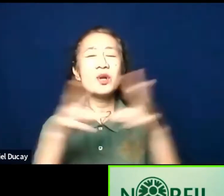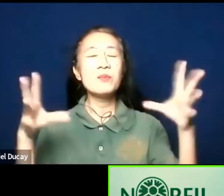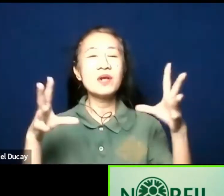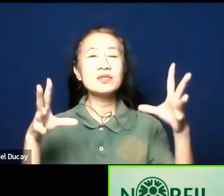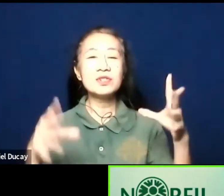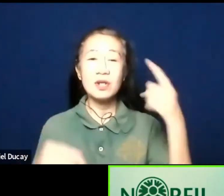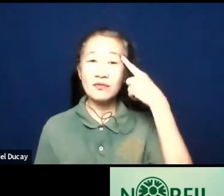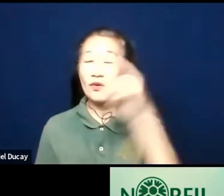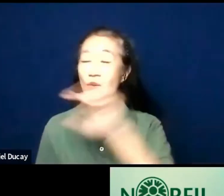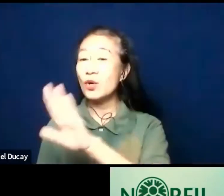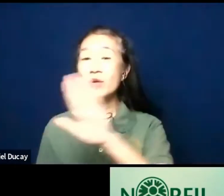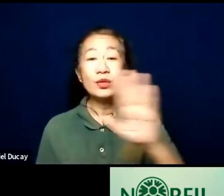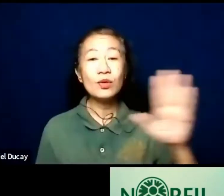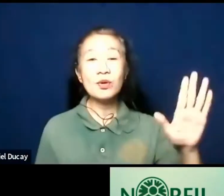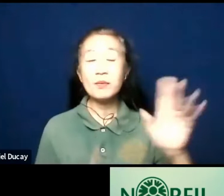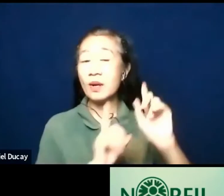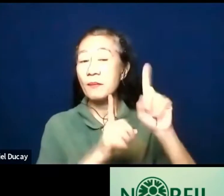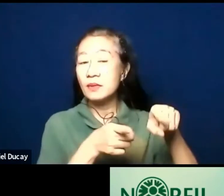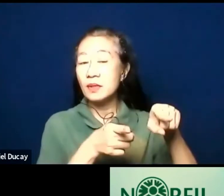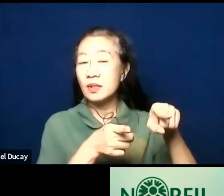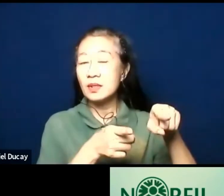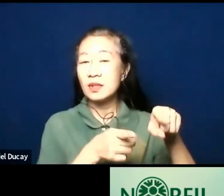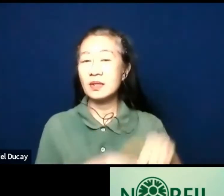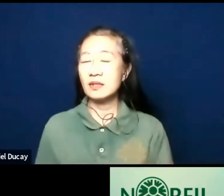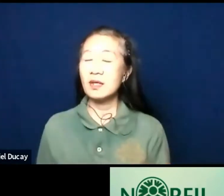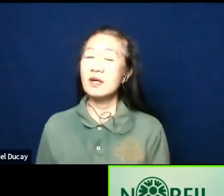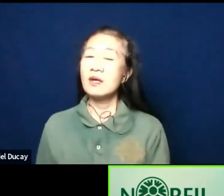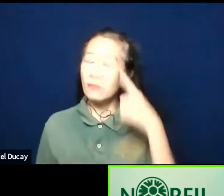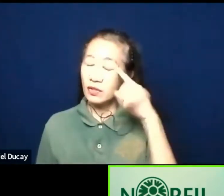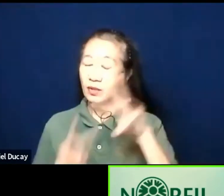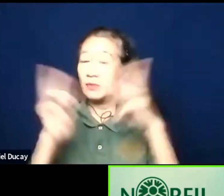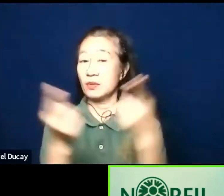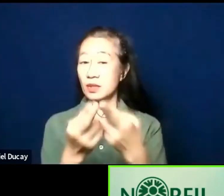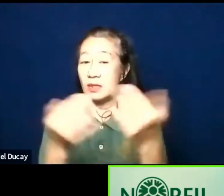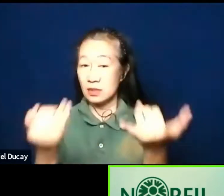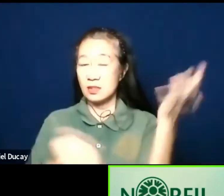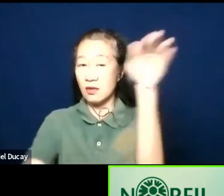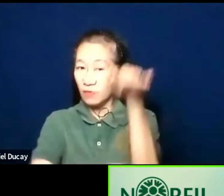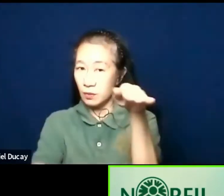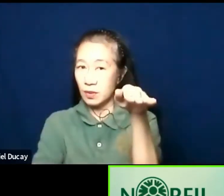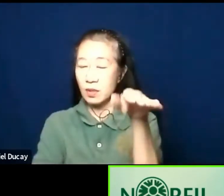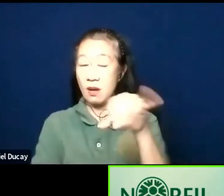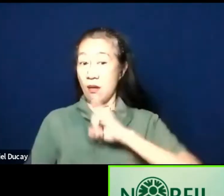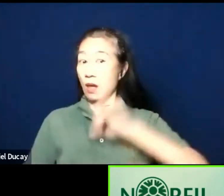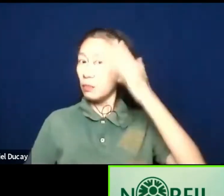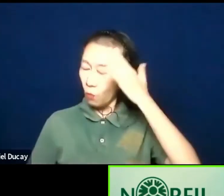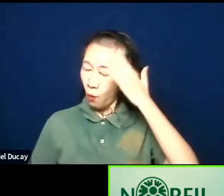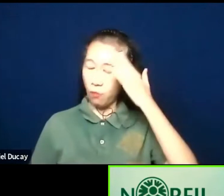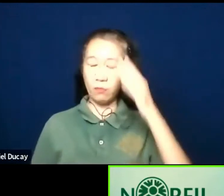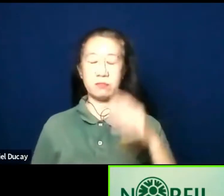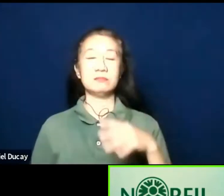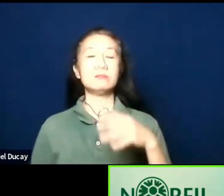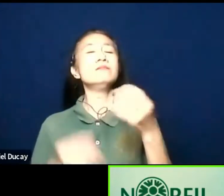sa inyong salamat rin po, no, Sir sa Rani. ating webinar this afternoon. Sigurado ako no na